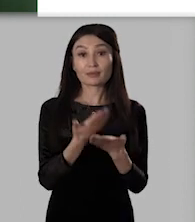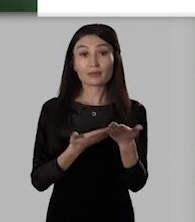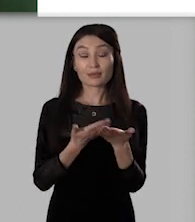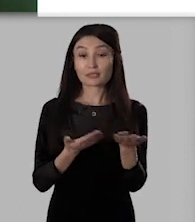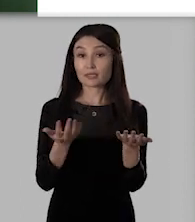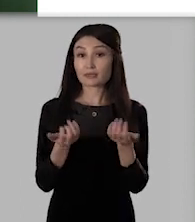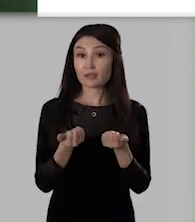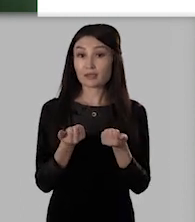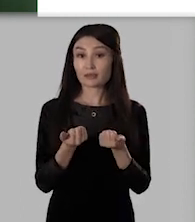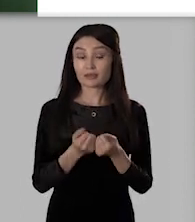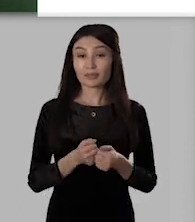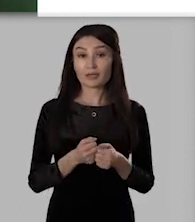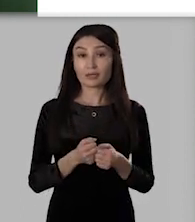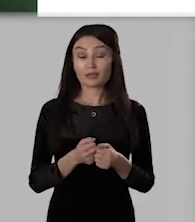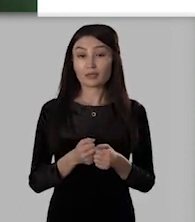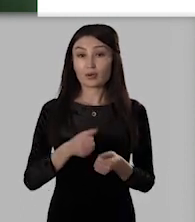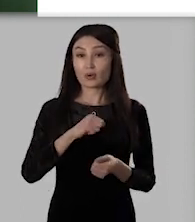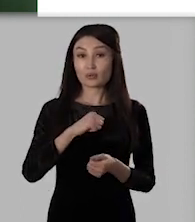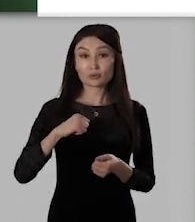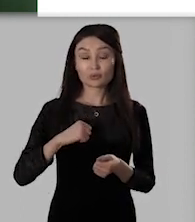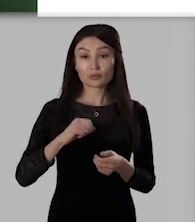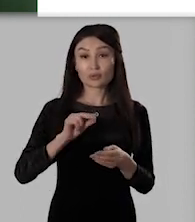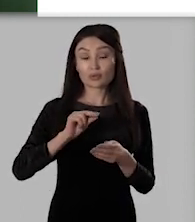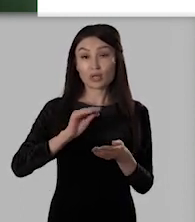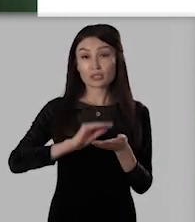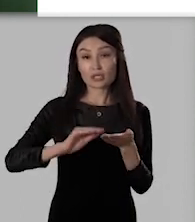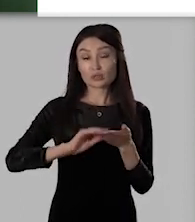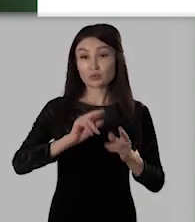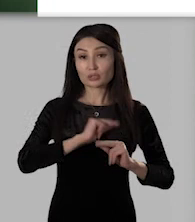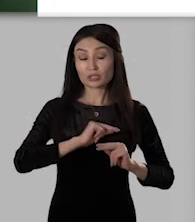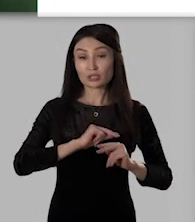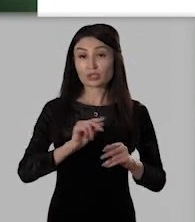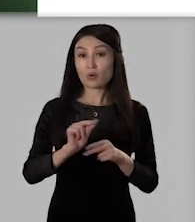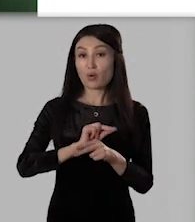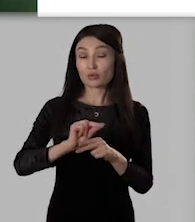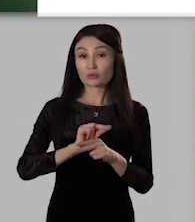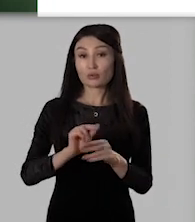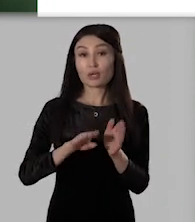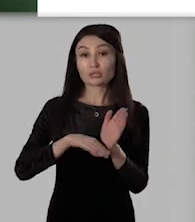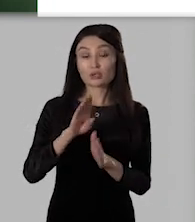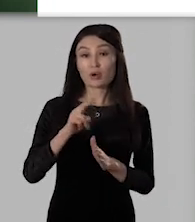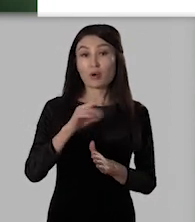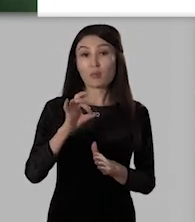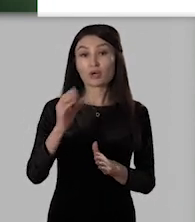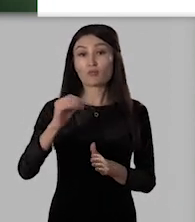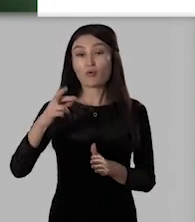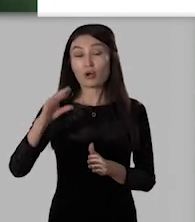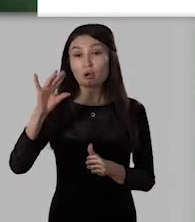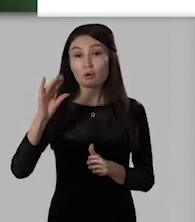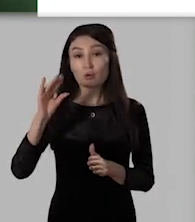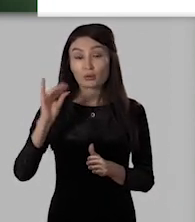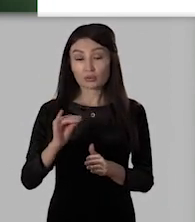алып, адаттагыдай эле өзүңөрдүн жазуу ишиңерди оңдоп, жакшыртып, портфолиоңарга салып, сактап